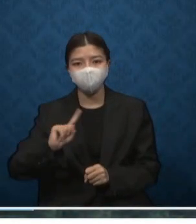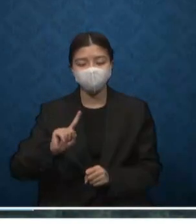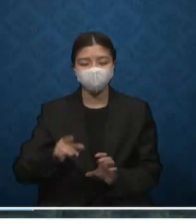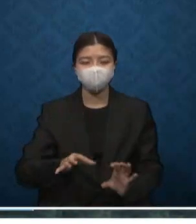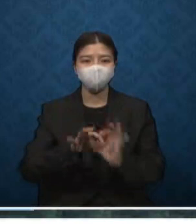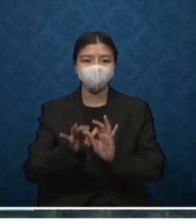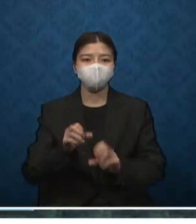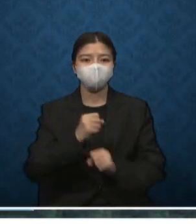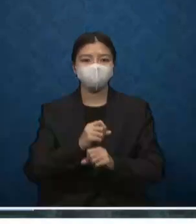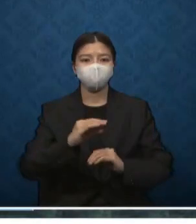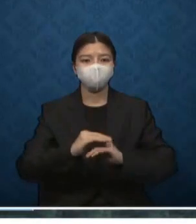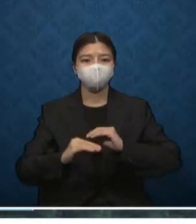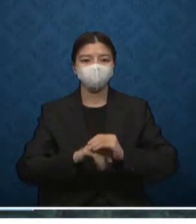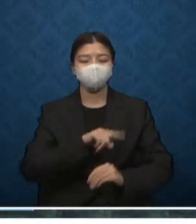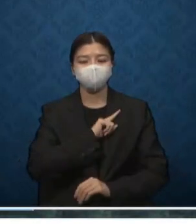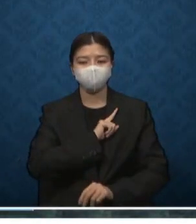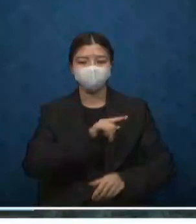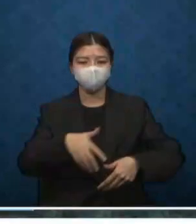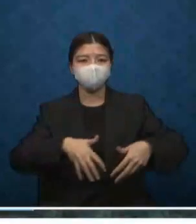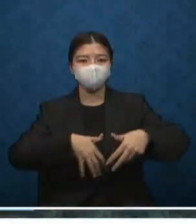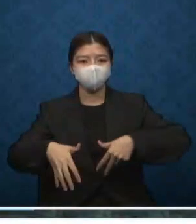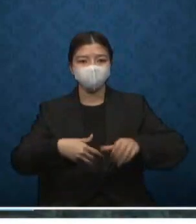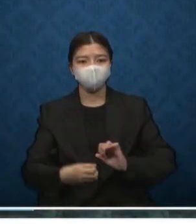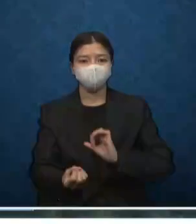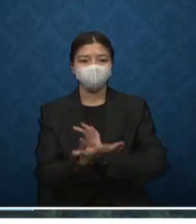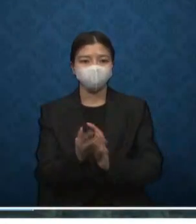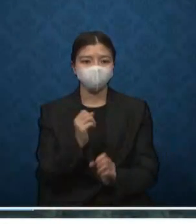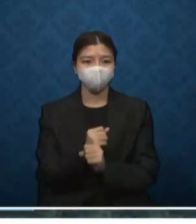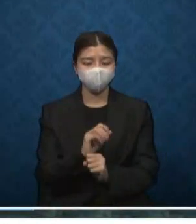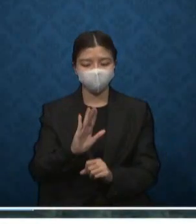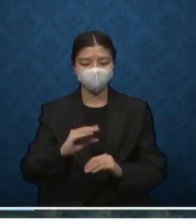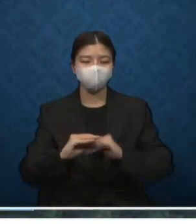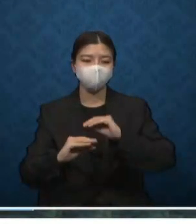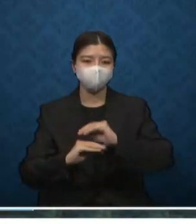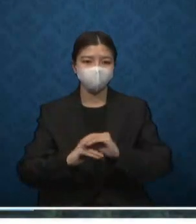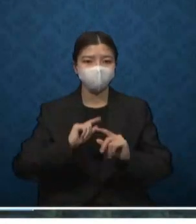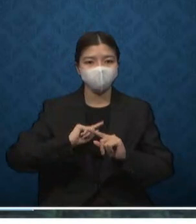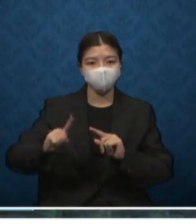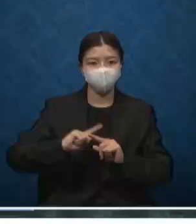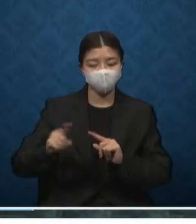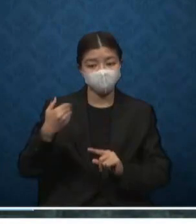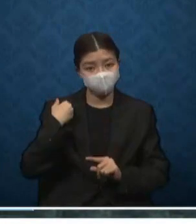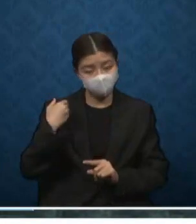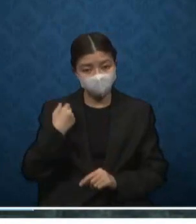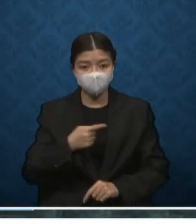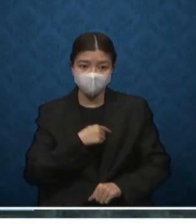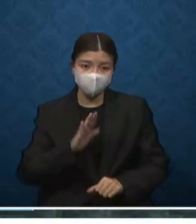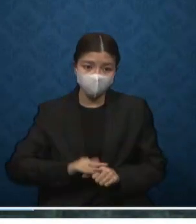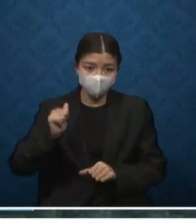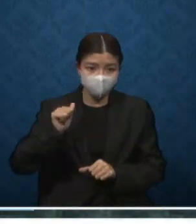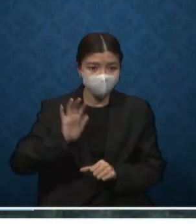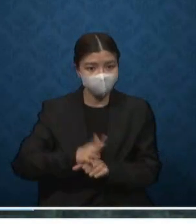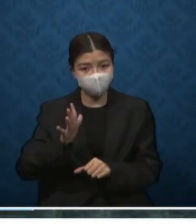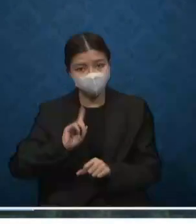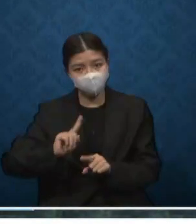ข้องกับโครงการและประชาชนผู้ได้รับผลกระทบจากการดำเนินการโครงการดังกล่าวว่ามีความพึงพอใจ